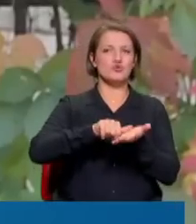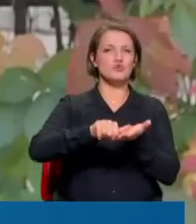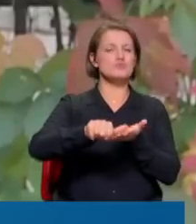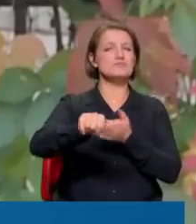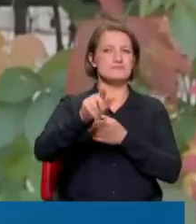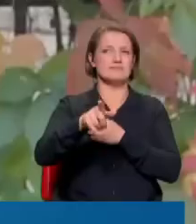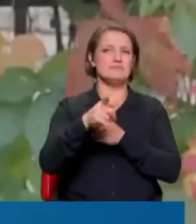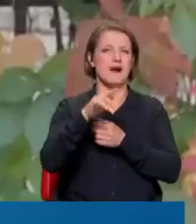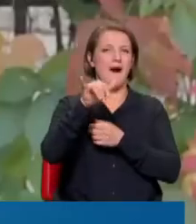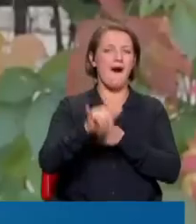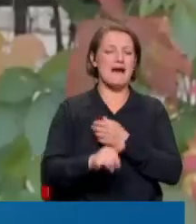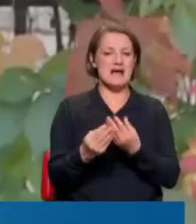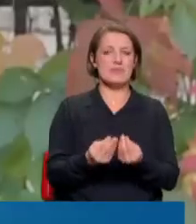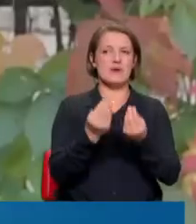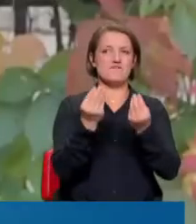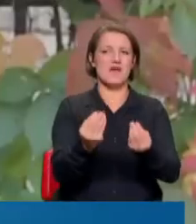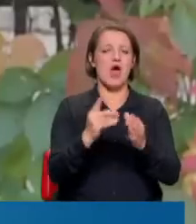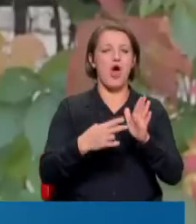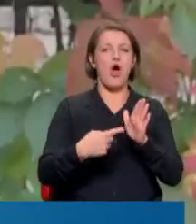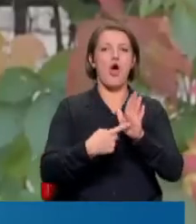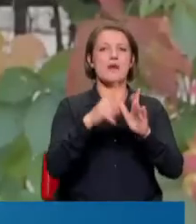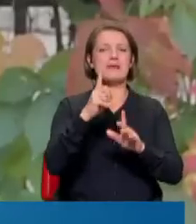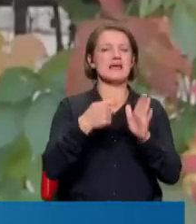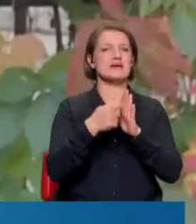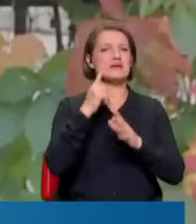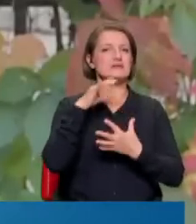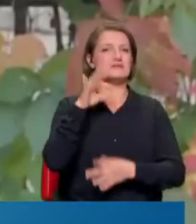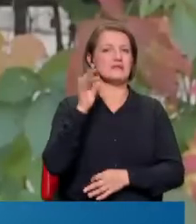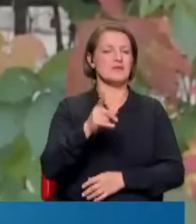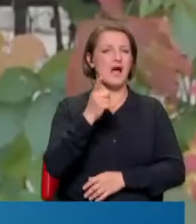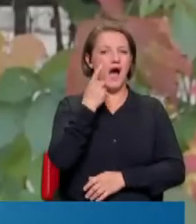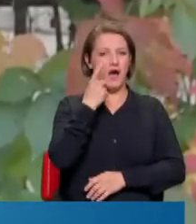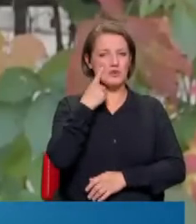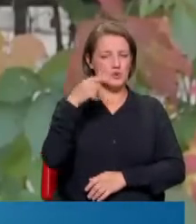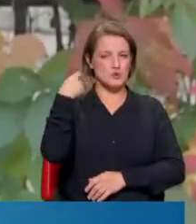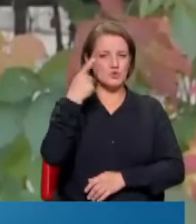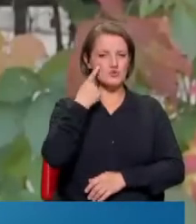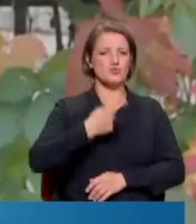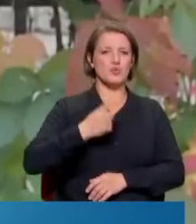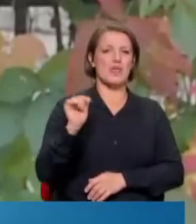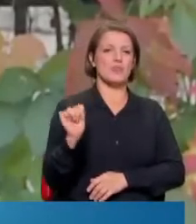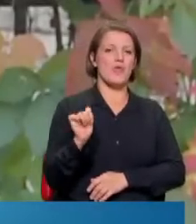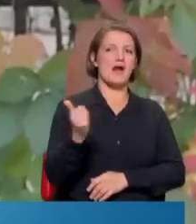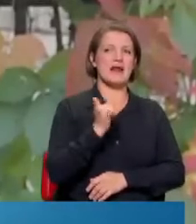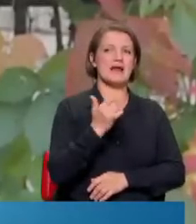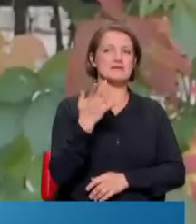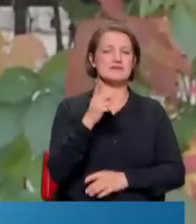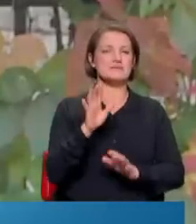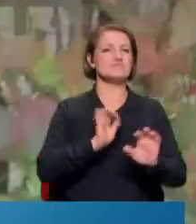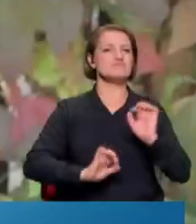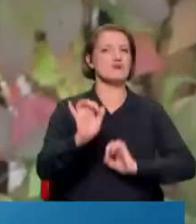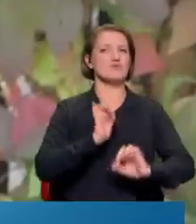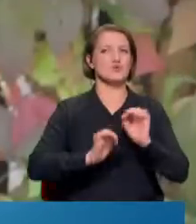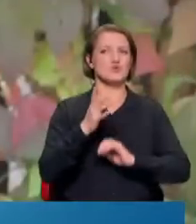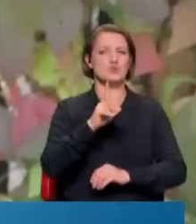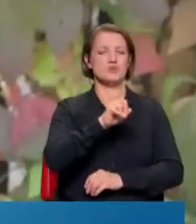hakkını veren örnek bir insandı Atatürkçü düşüncenin ve cumhuriyet değerlerinin Yılmaz savunucusu